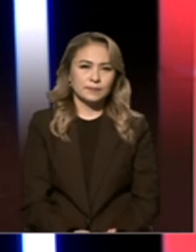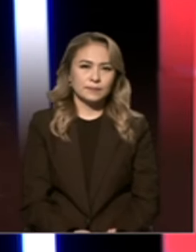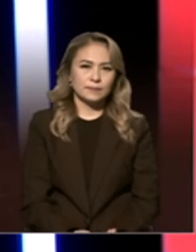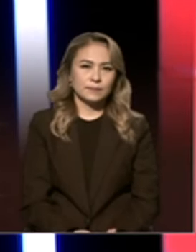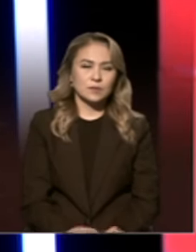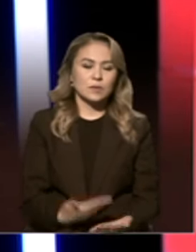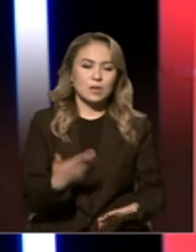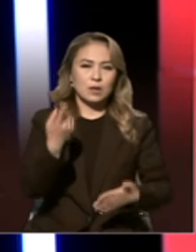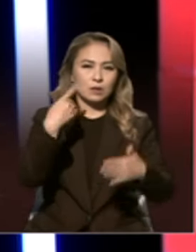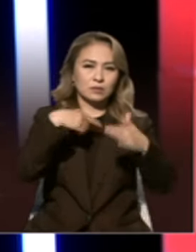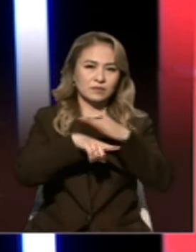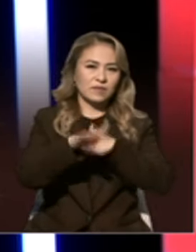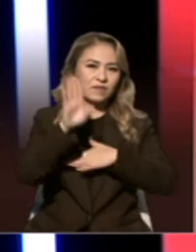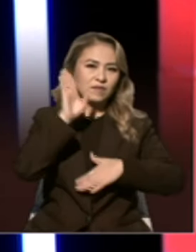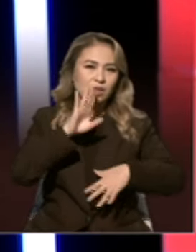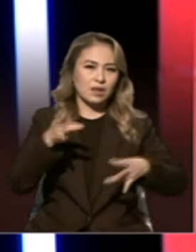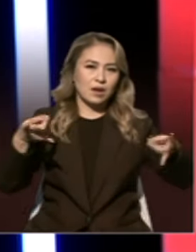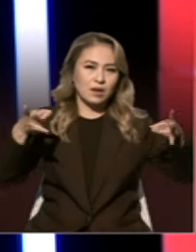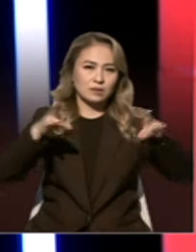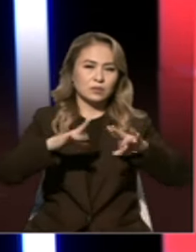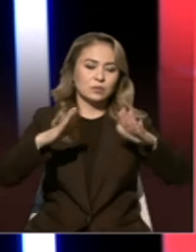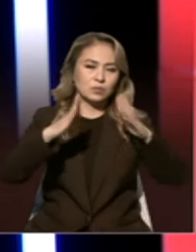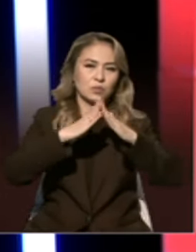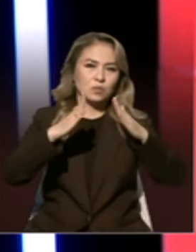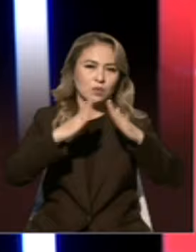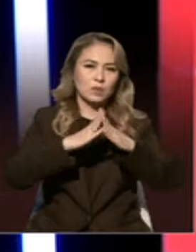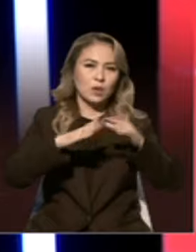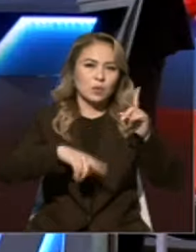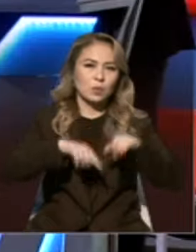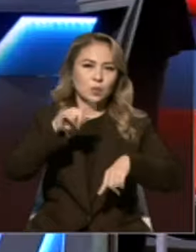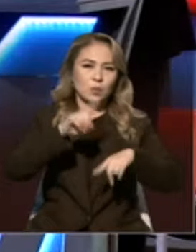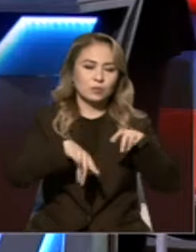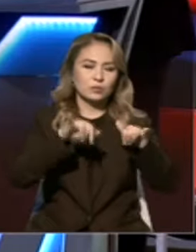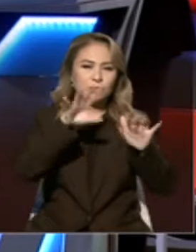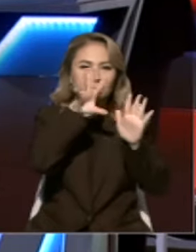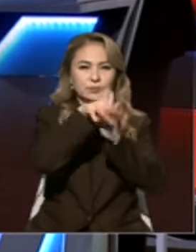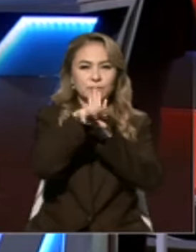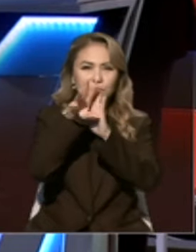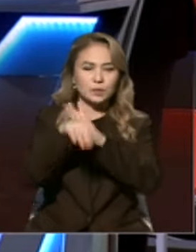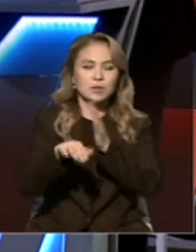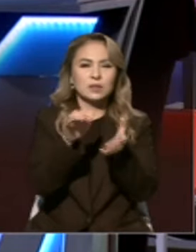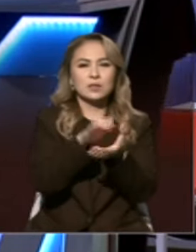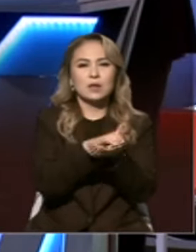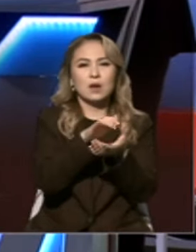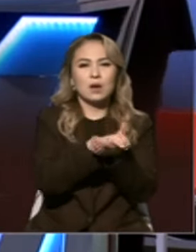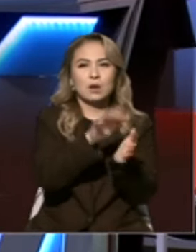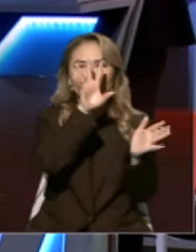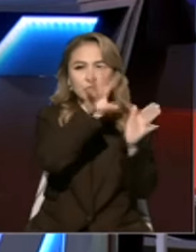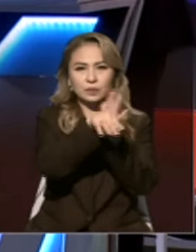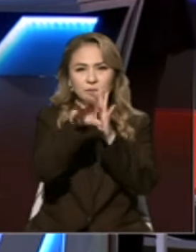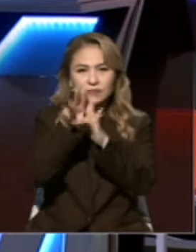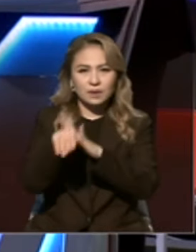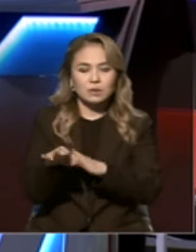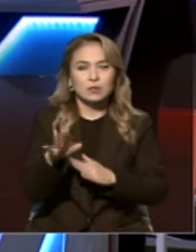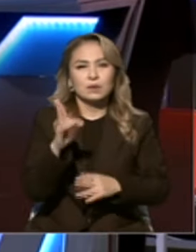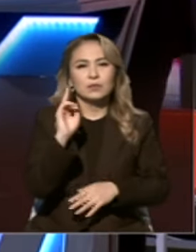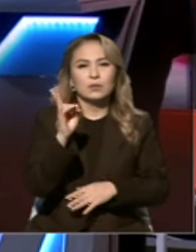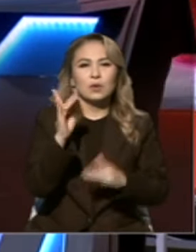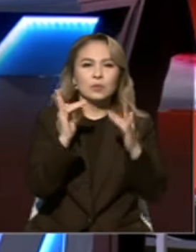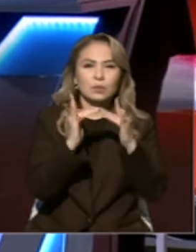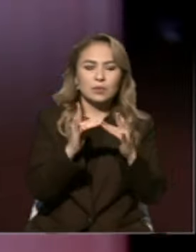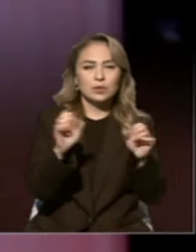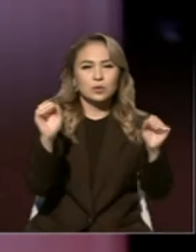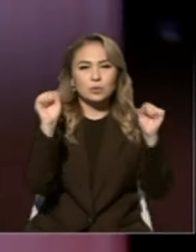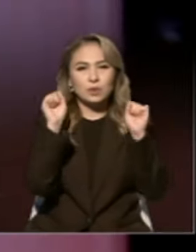Судың астында қалған үйлер, эвакуацияға ұшыраған үйлер туыстарын жағалап кетті, таныстарын жағалап кетті. Кейбір интернаттарда,